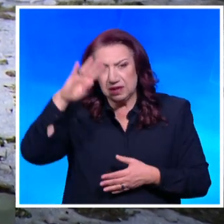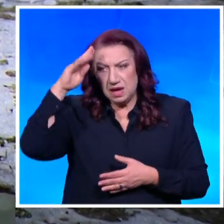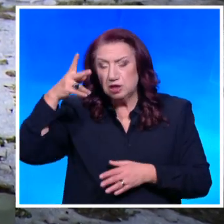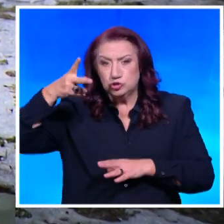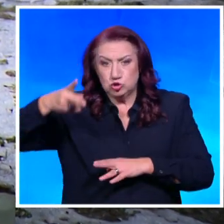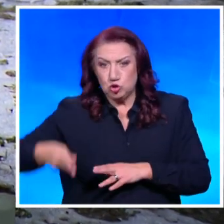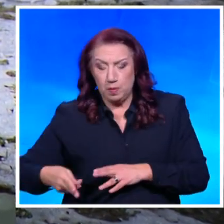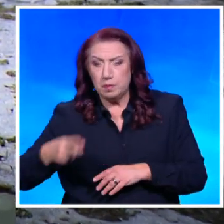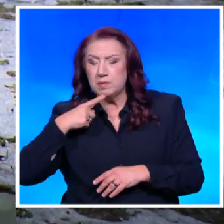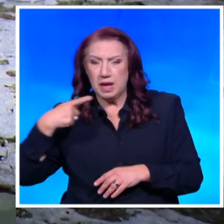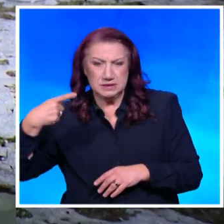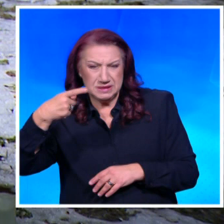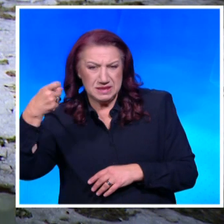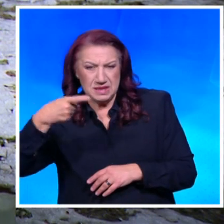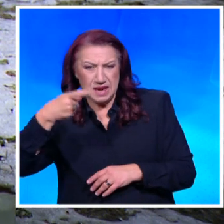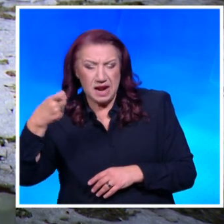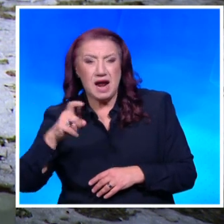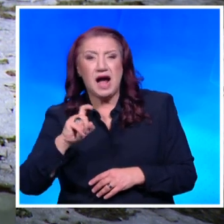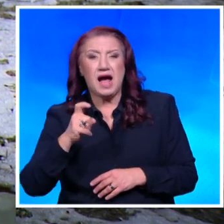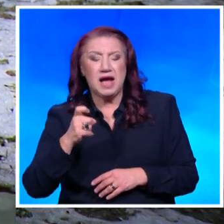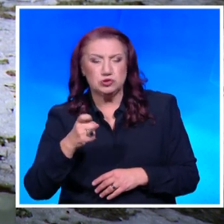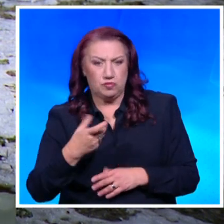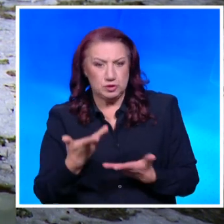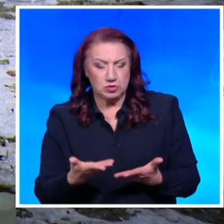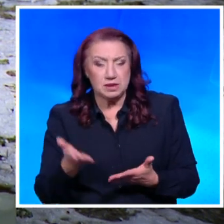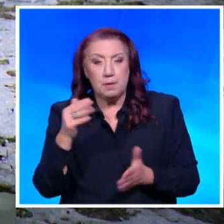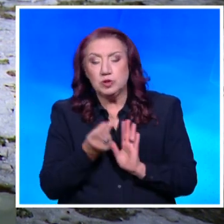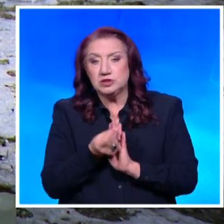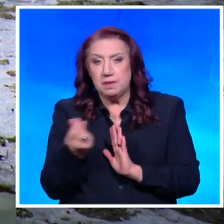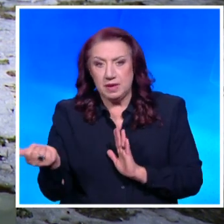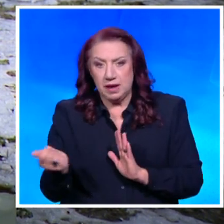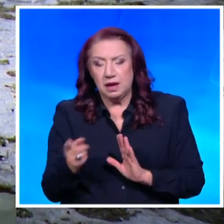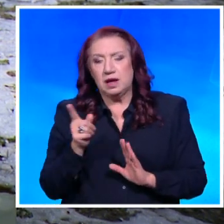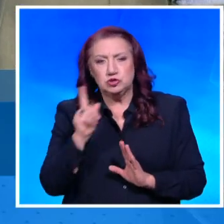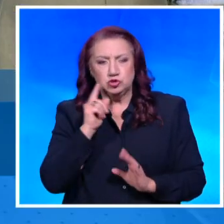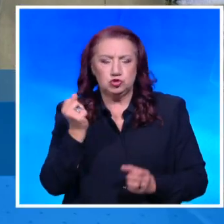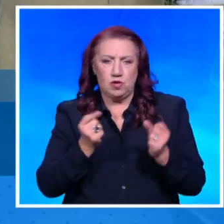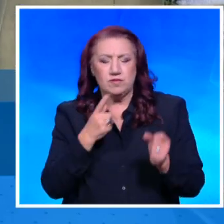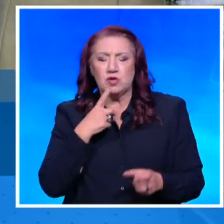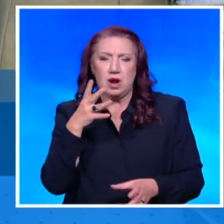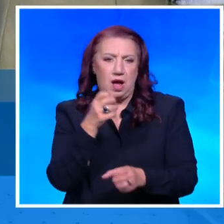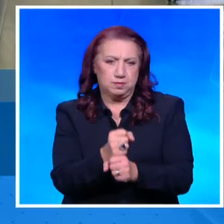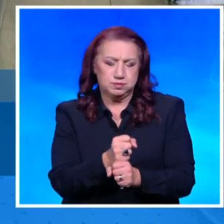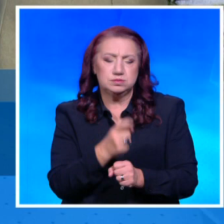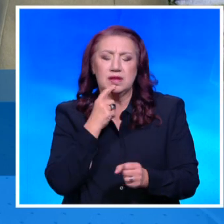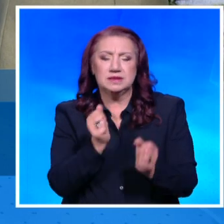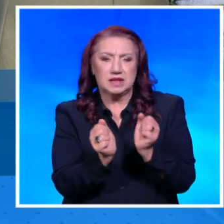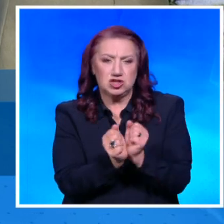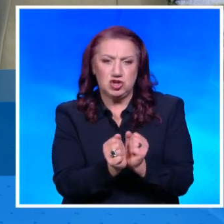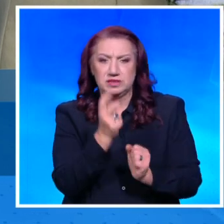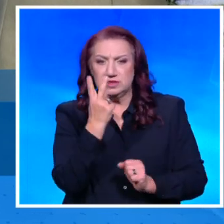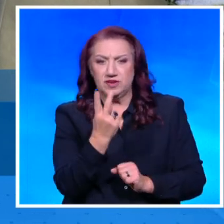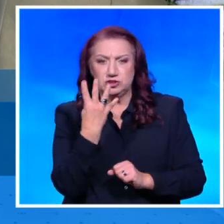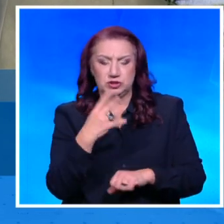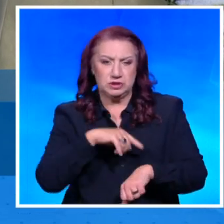пистолет, а след това бяга. За щастие, пострадали няма, като шофьорът е установен за около час и е задържан за 24 часа.